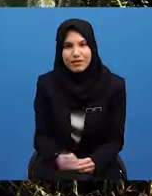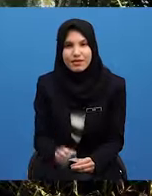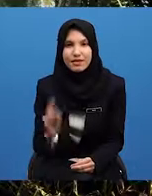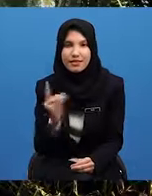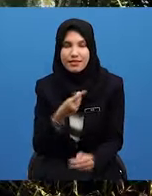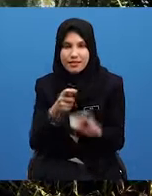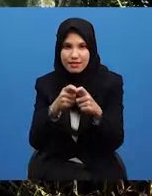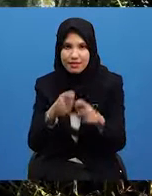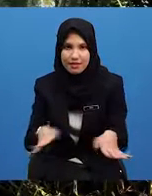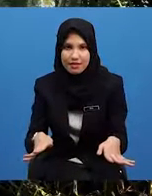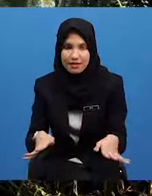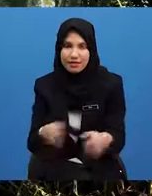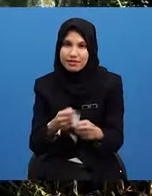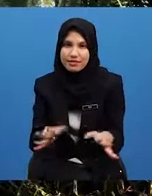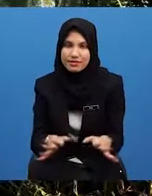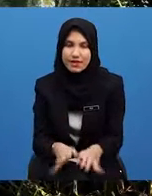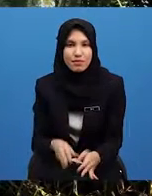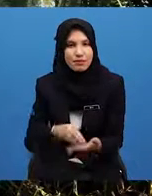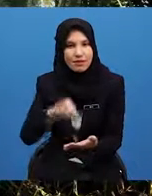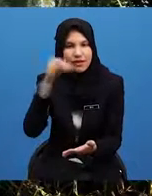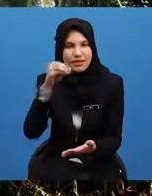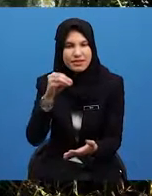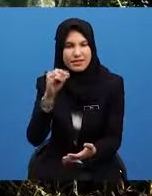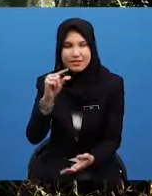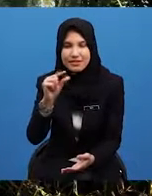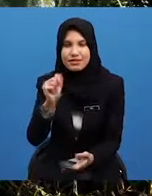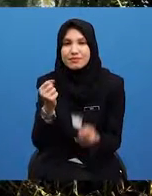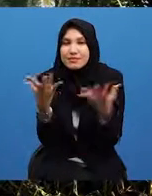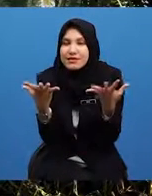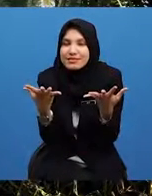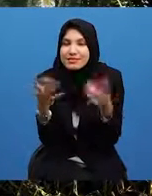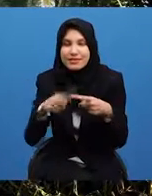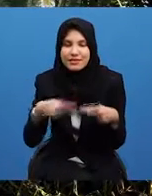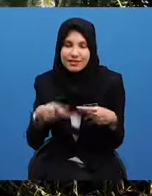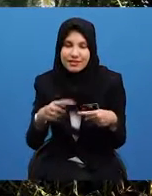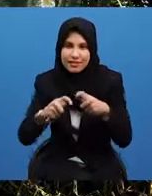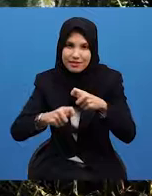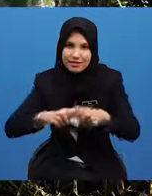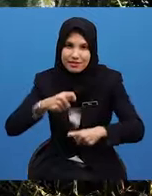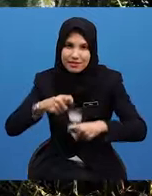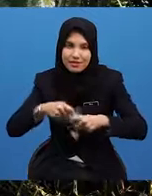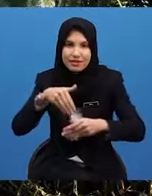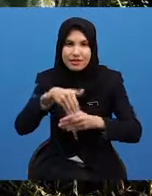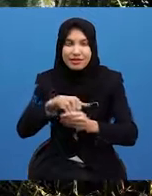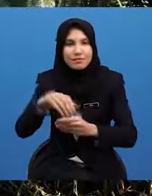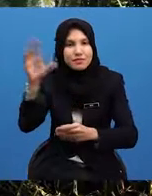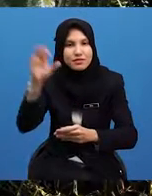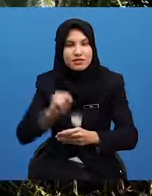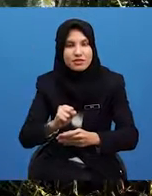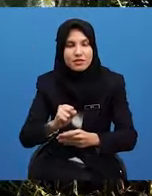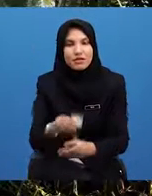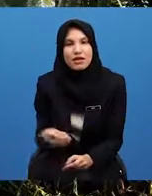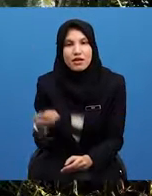selesai mempelajari sedikit sebanyak tentang takal dalam mencapai